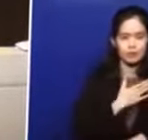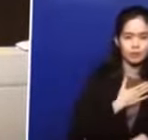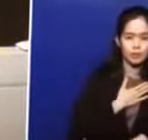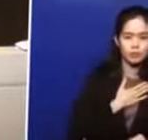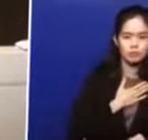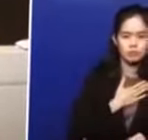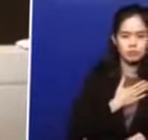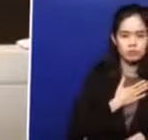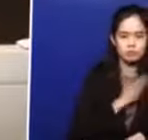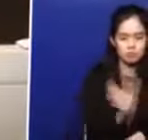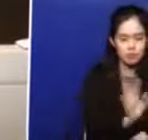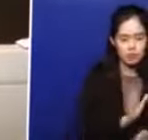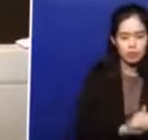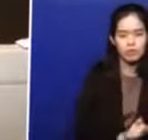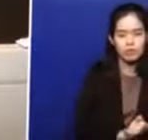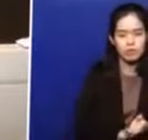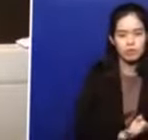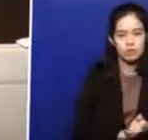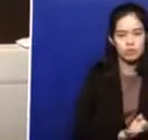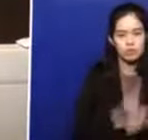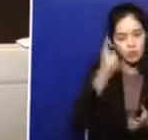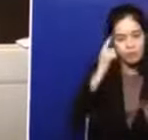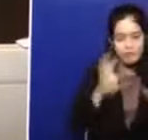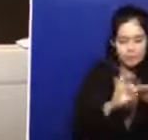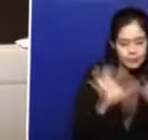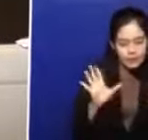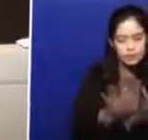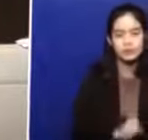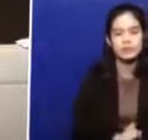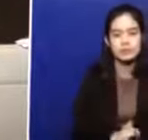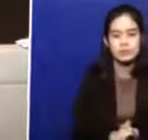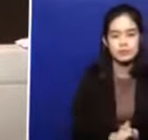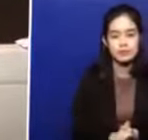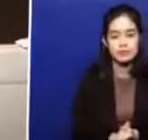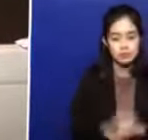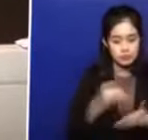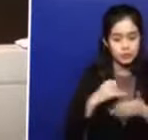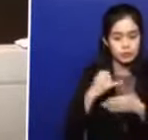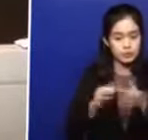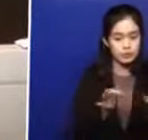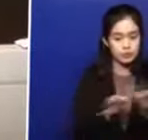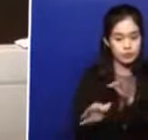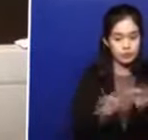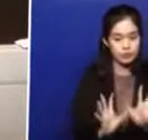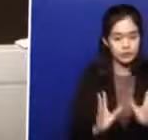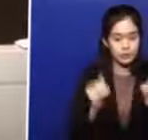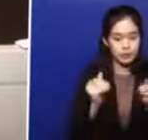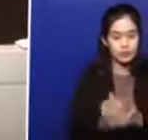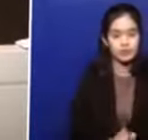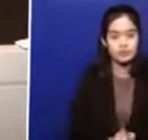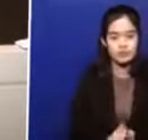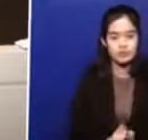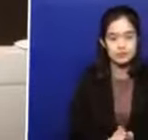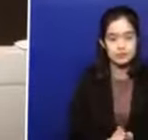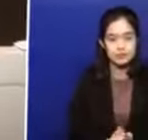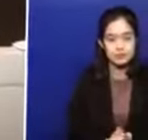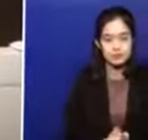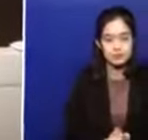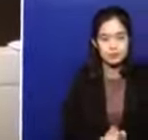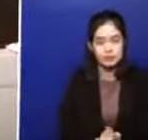ดี๋ยวก่อนครับยังไม่ถึงตาทุนครับท่านจบแล้วนะครับท่านอมรัตน์จบนะครับ